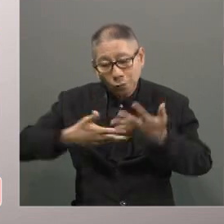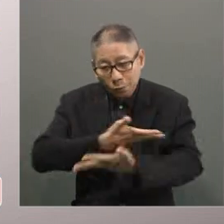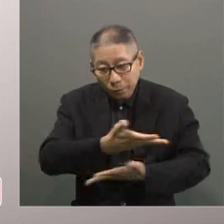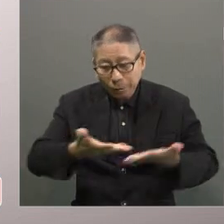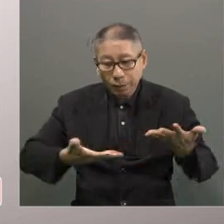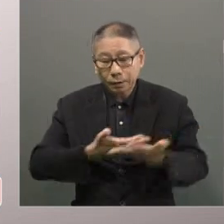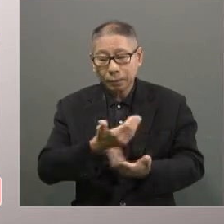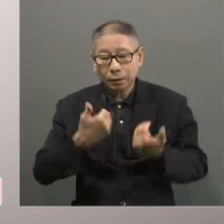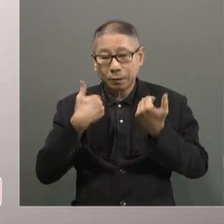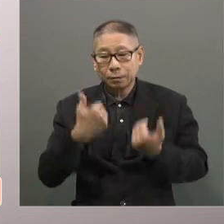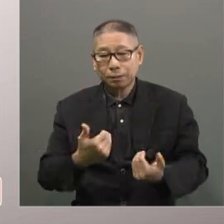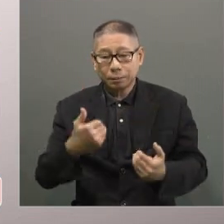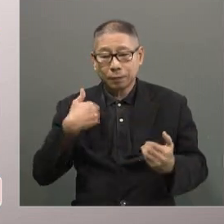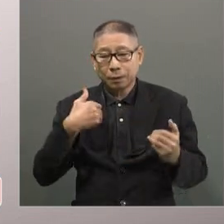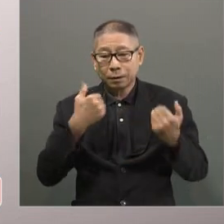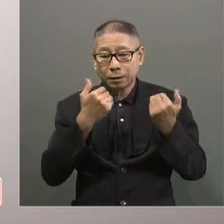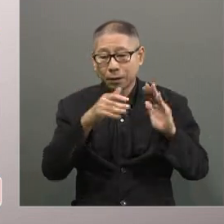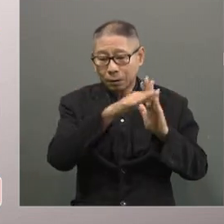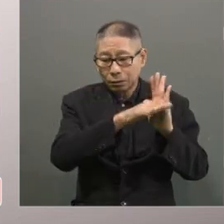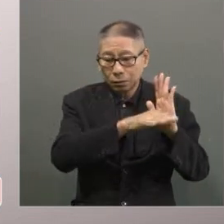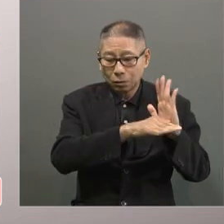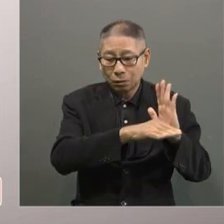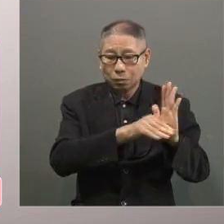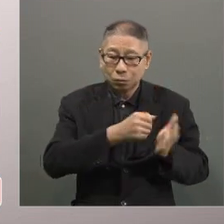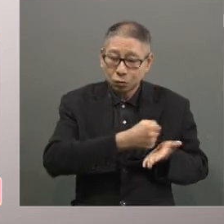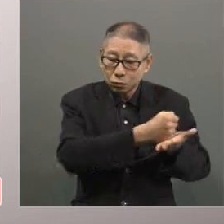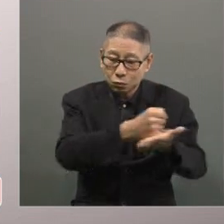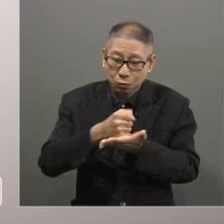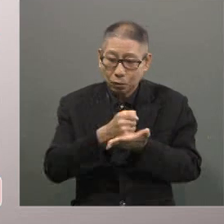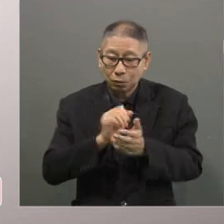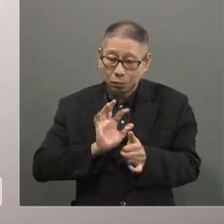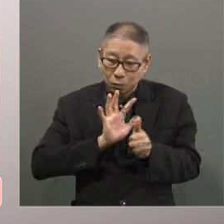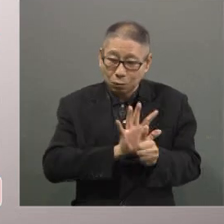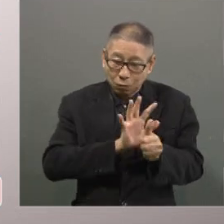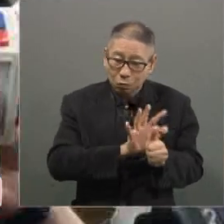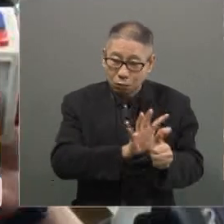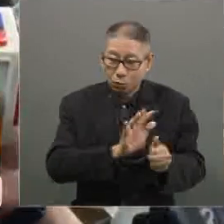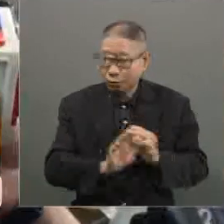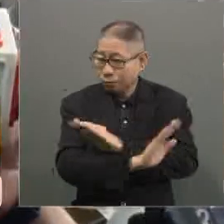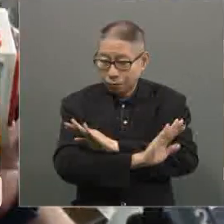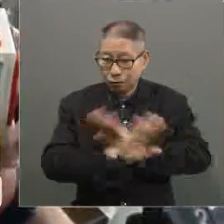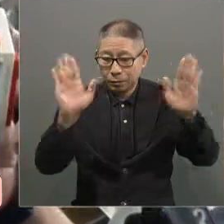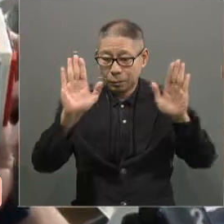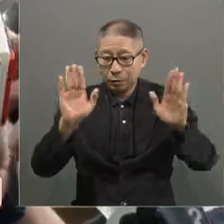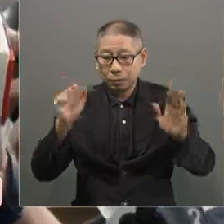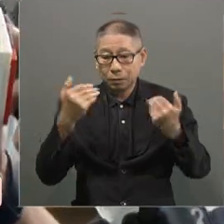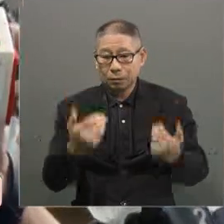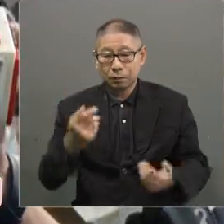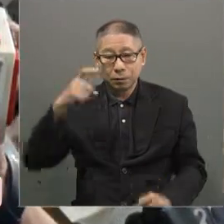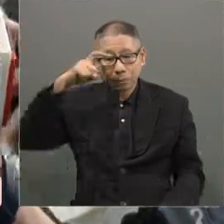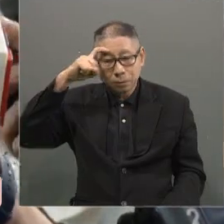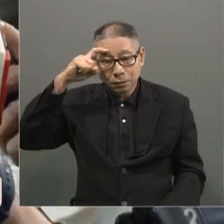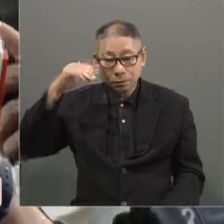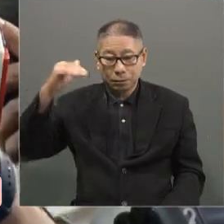นี้ก็ไม่ควรมีขบวนการที่คอยให้ท้ายกลุ่มผู้ที่ก่อเหตุค่ะนายเศรษฐาทวีสินนายกรัฐมนตรีนะคะกล่